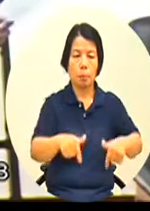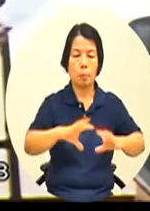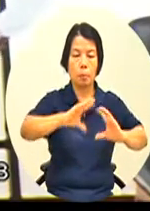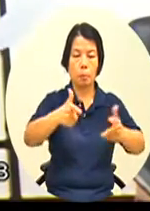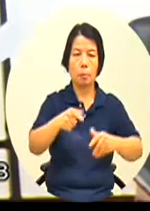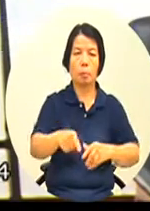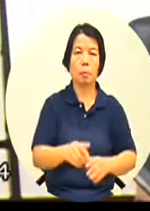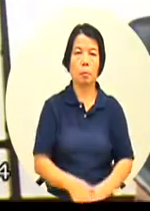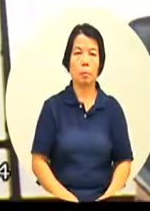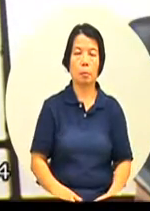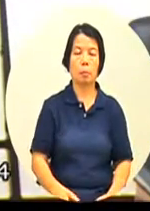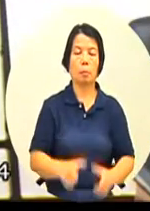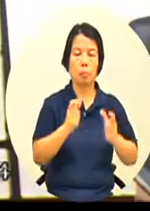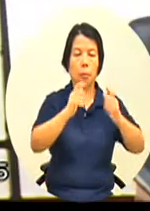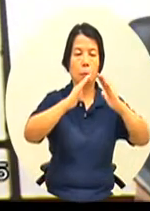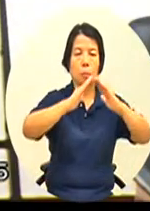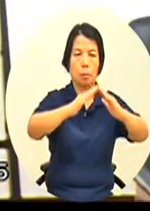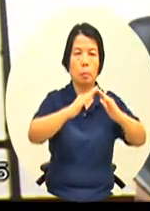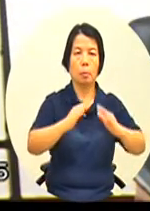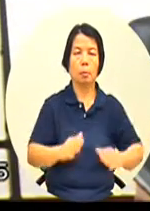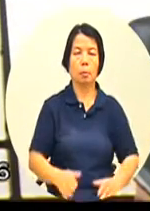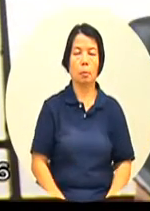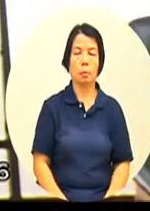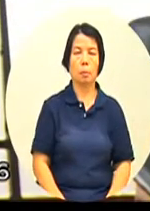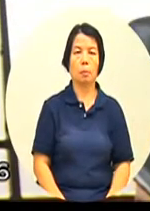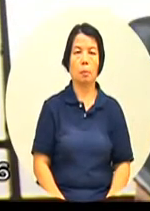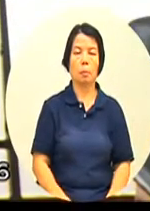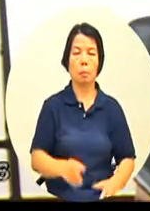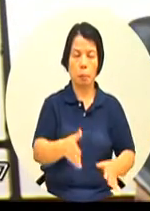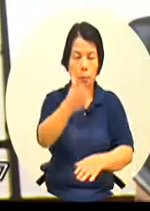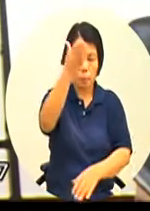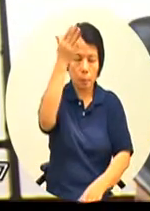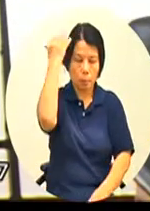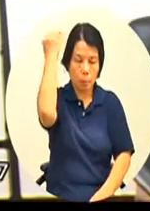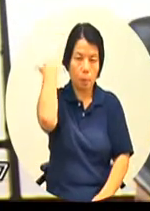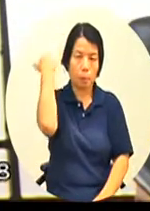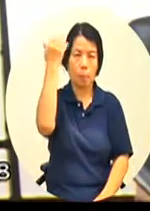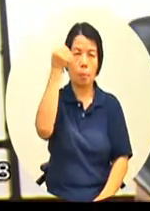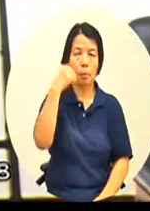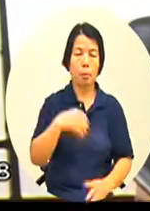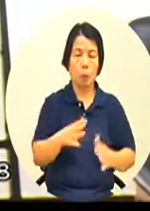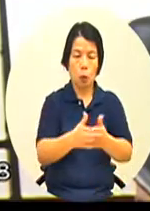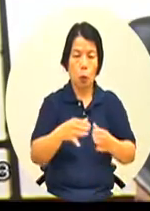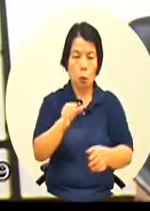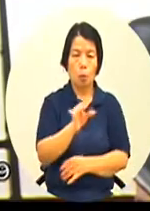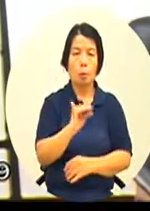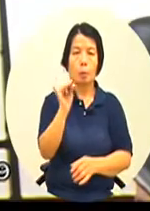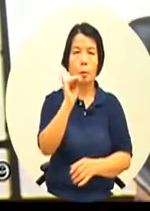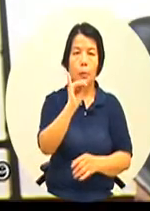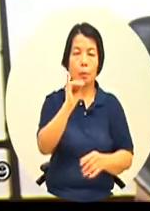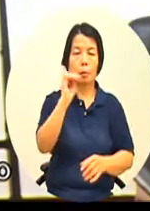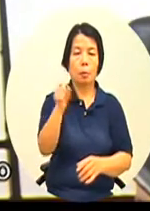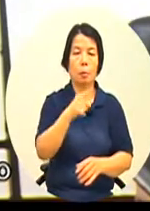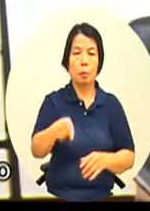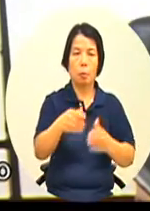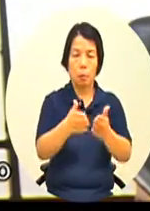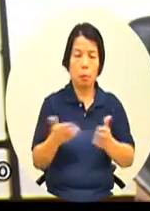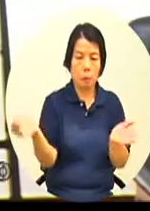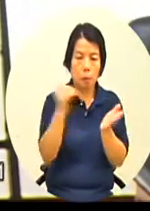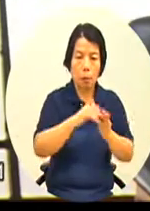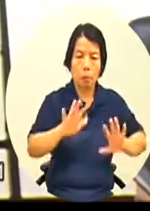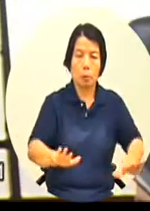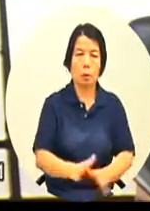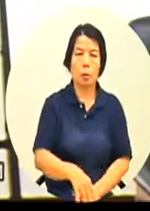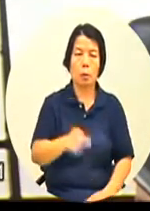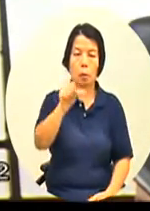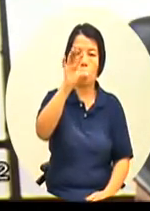这个港市哈，就采用。那他最早其实哈只有1000个人呐、啊。到现在大概有50000个人参与